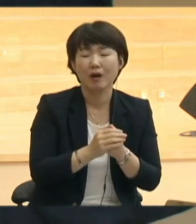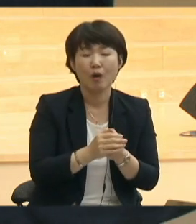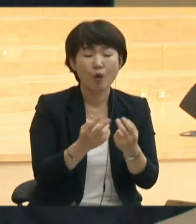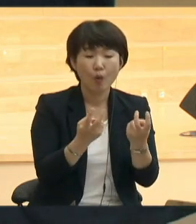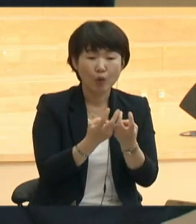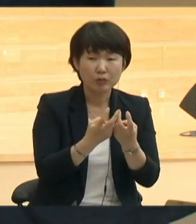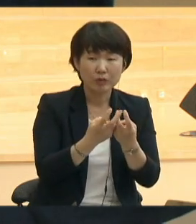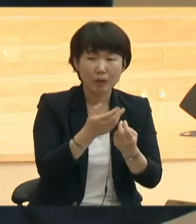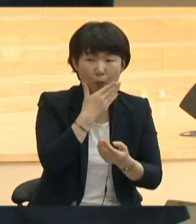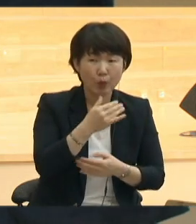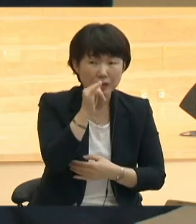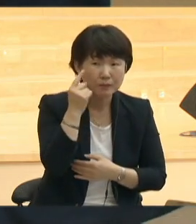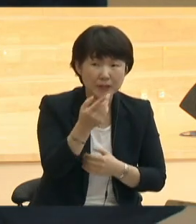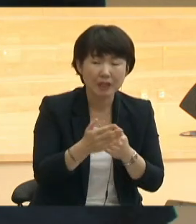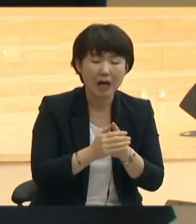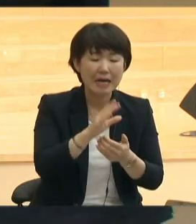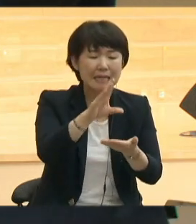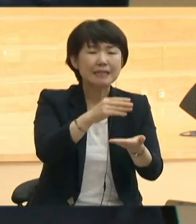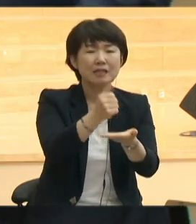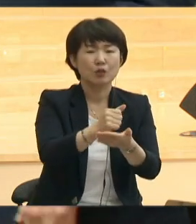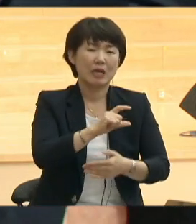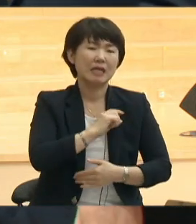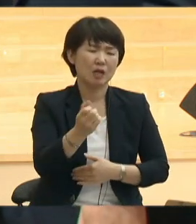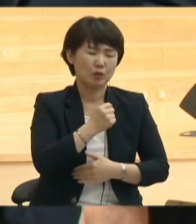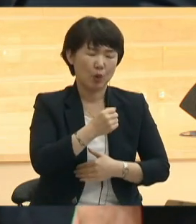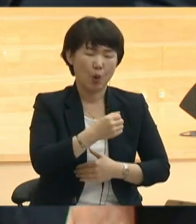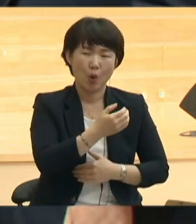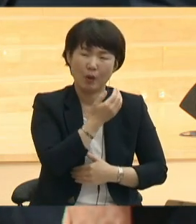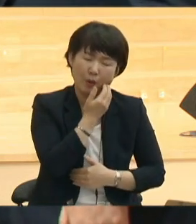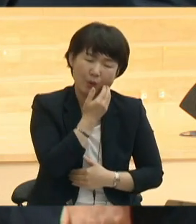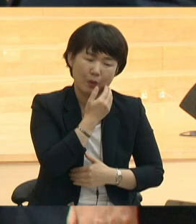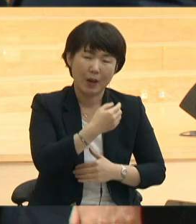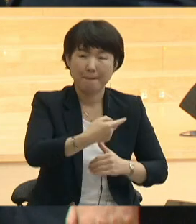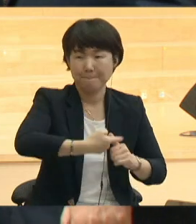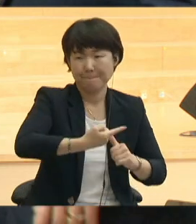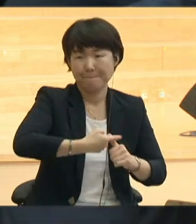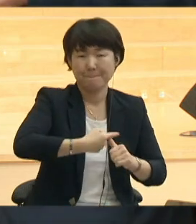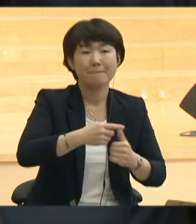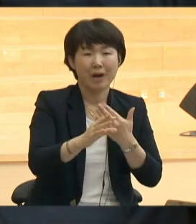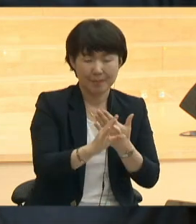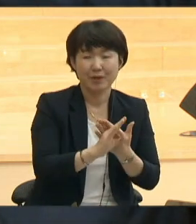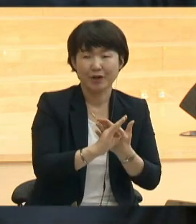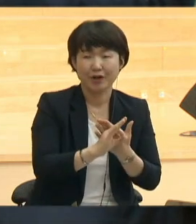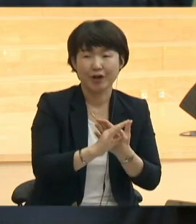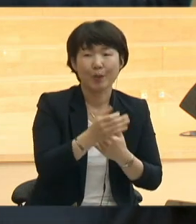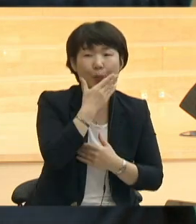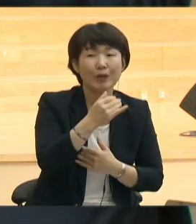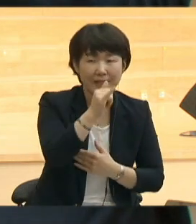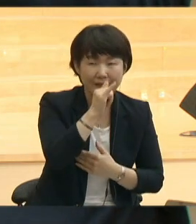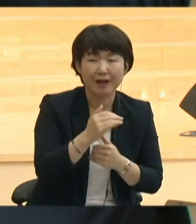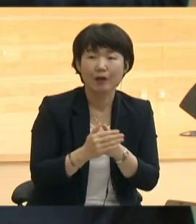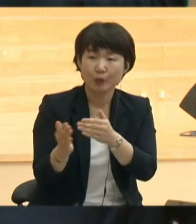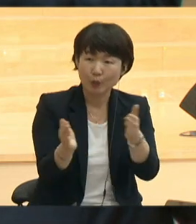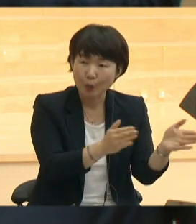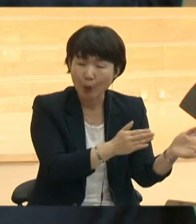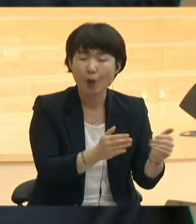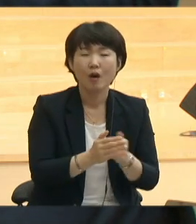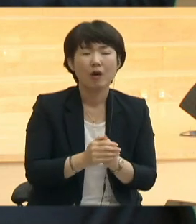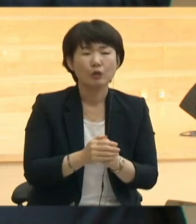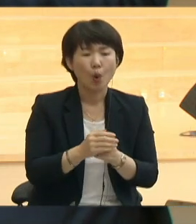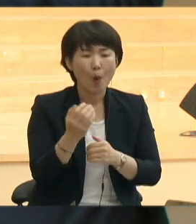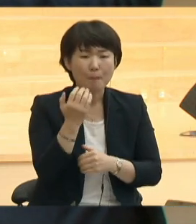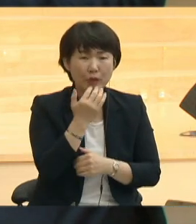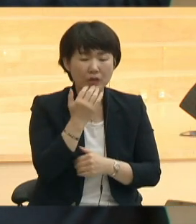말합니까 그리스도 이름으로 c 옥을 당하면 자 반면에 베드로는 요 절대